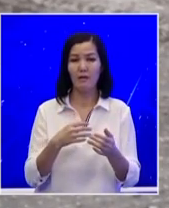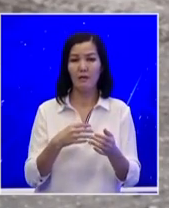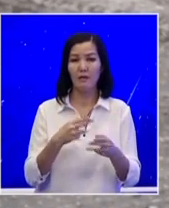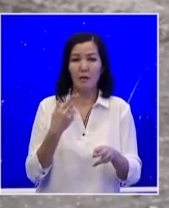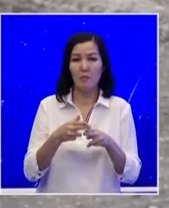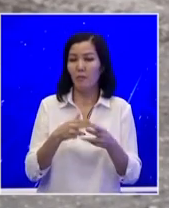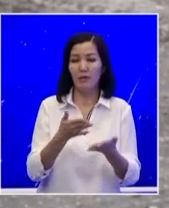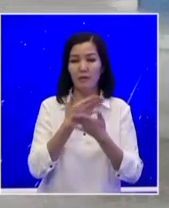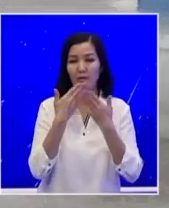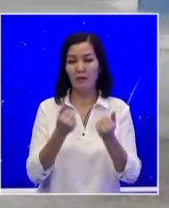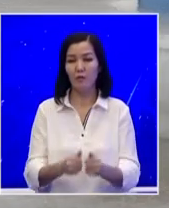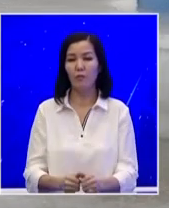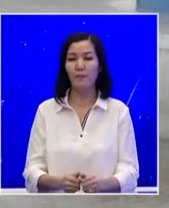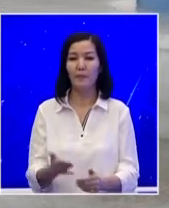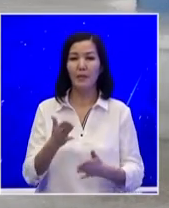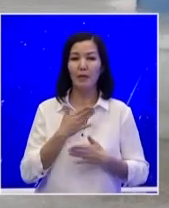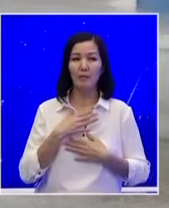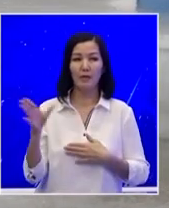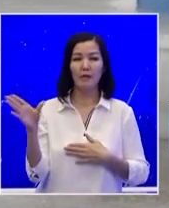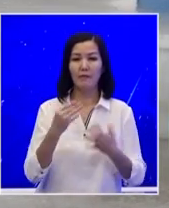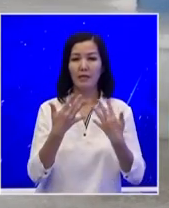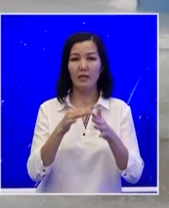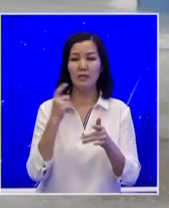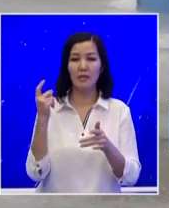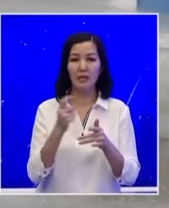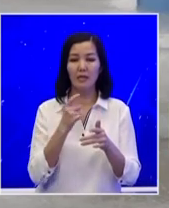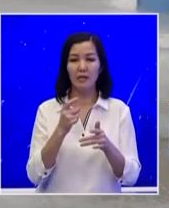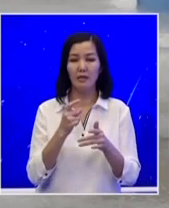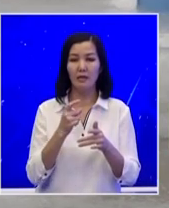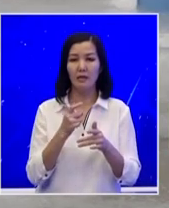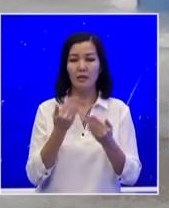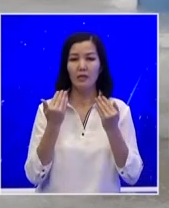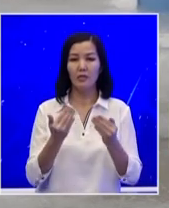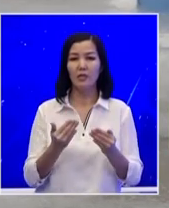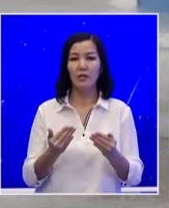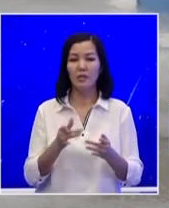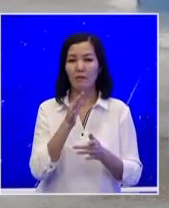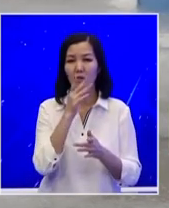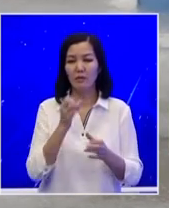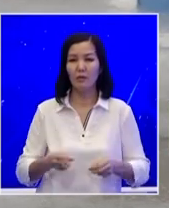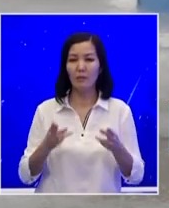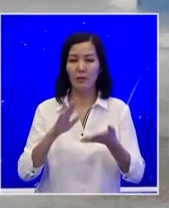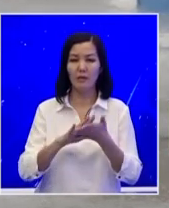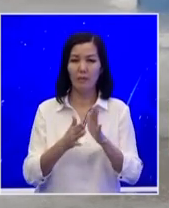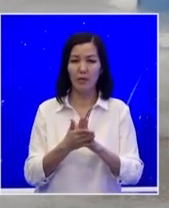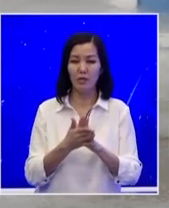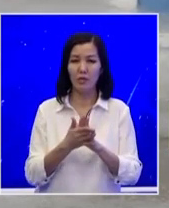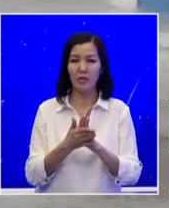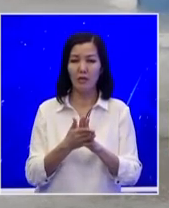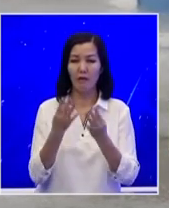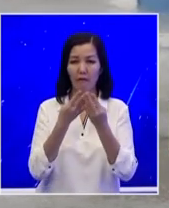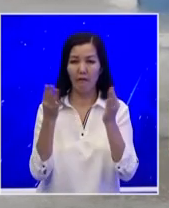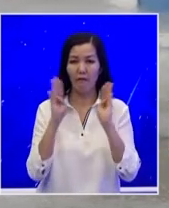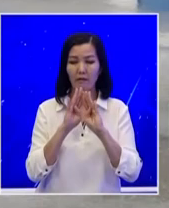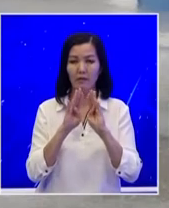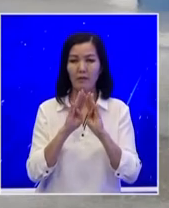Никаких препятствий не было. Мы, как и все крестьяне, несмотря на то, что режим ЧС в стране введен,